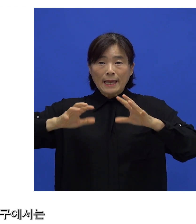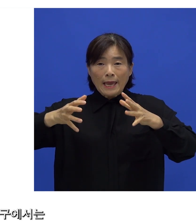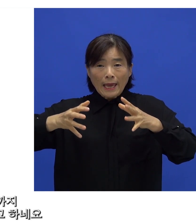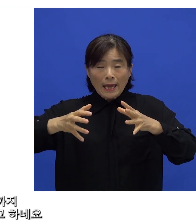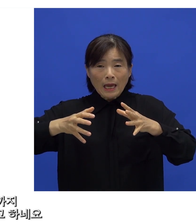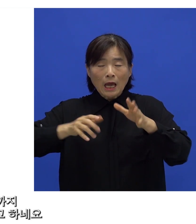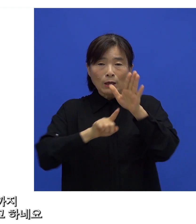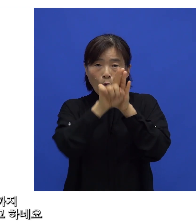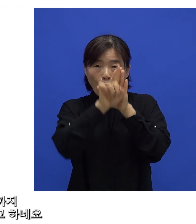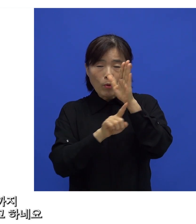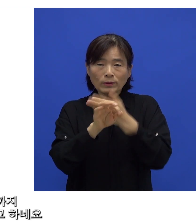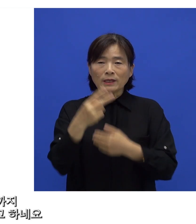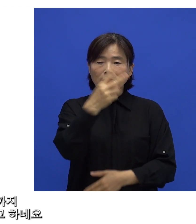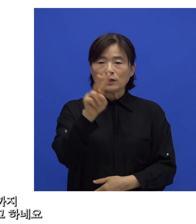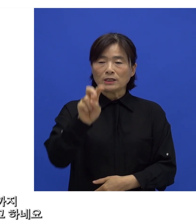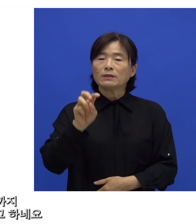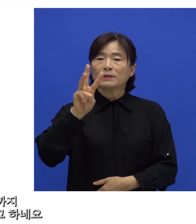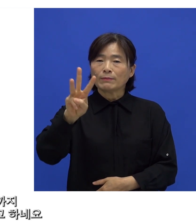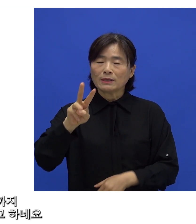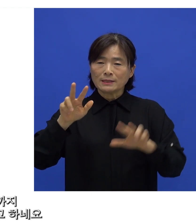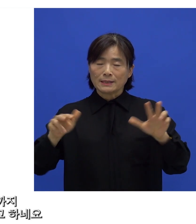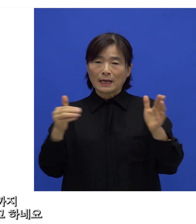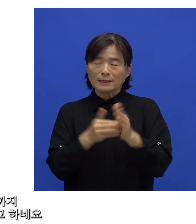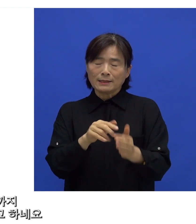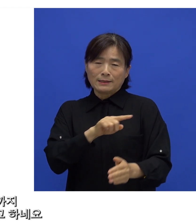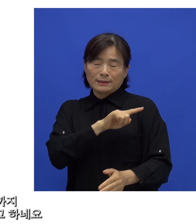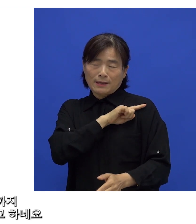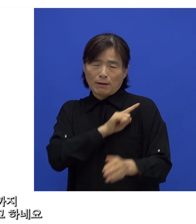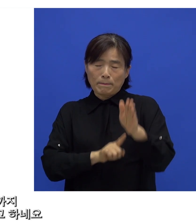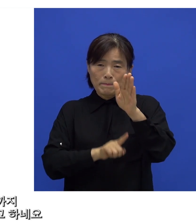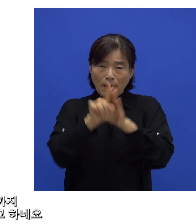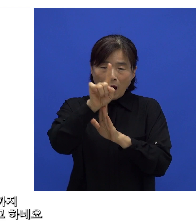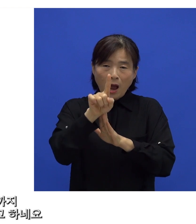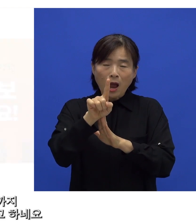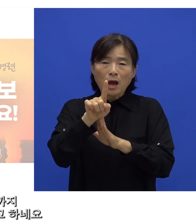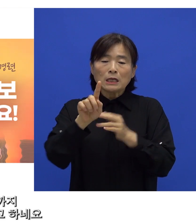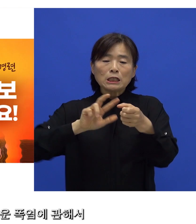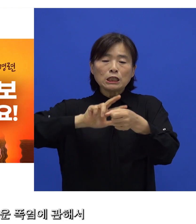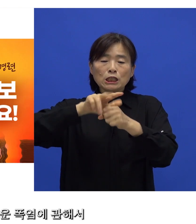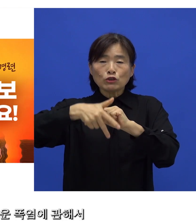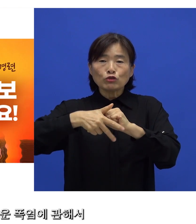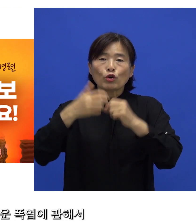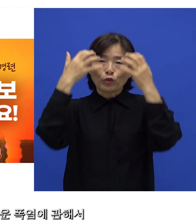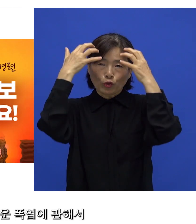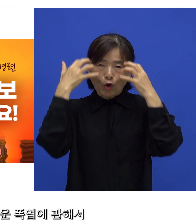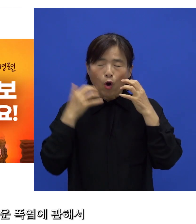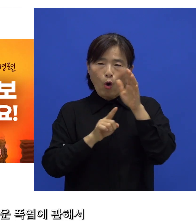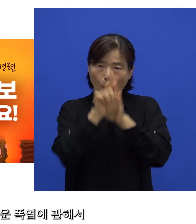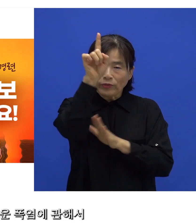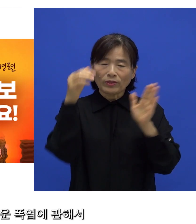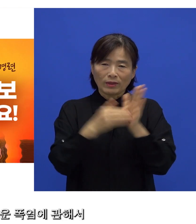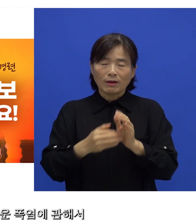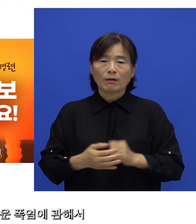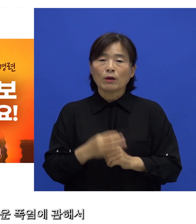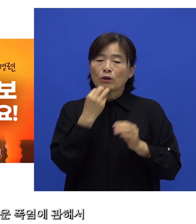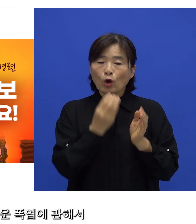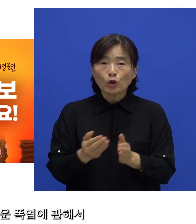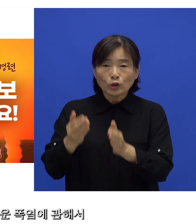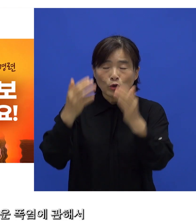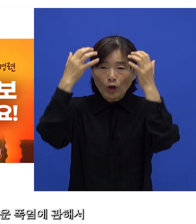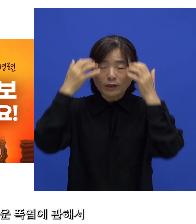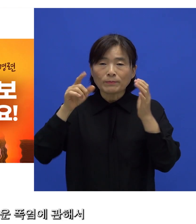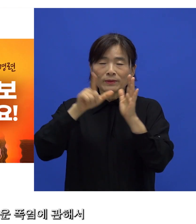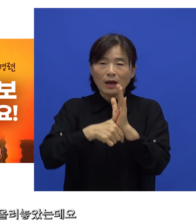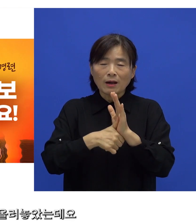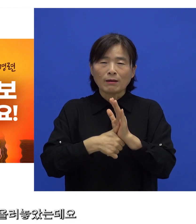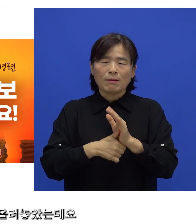기상기구에서는 2023년이 지금까지 가장 지구가 더웠다고 하네요. 경기도에서는 이렇게 더운 여름